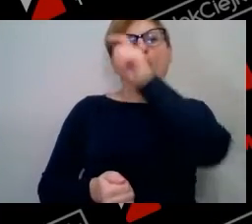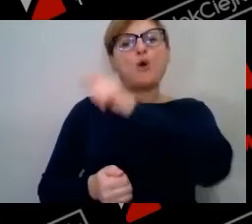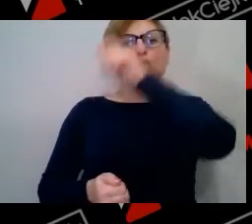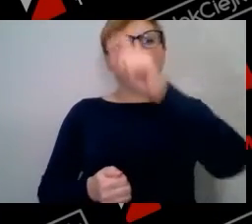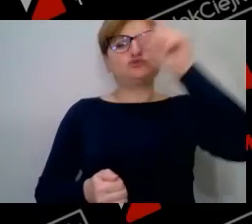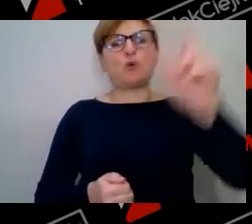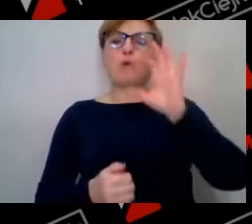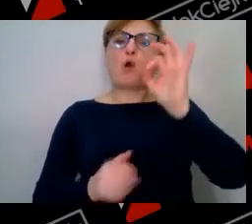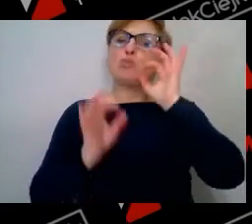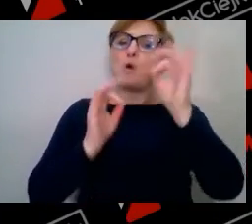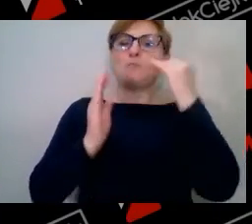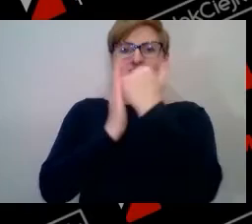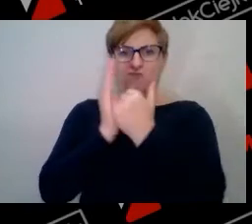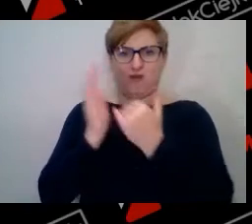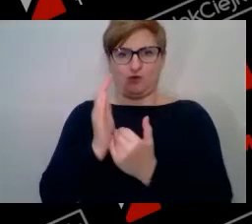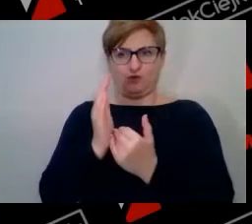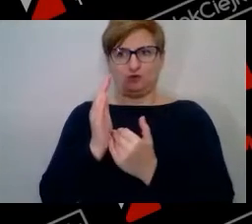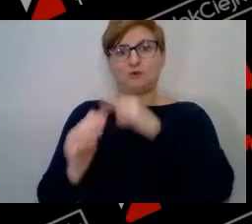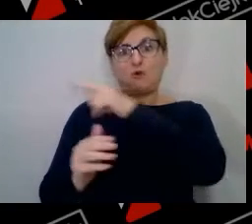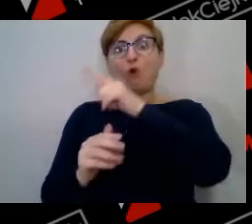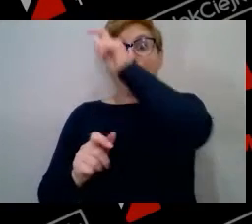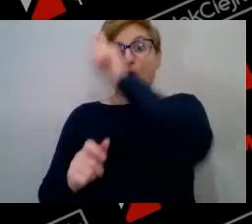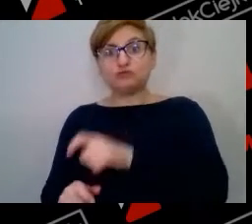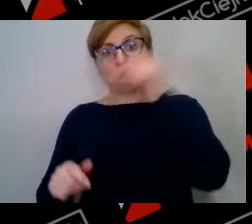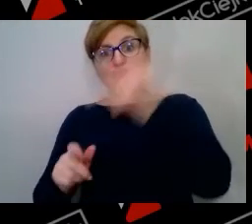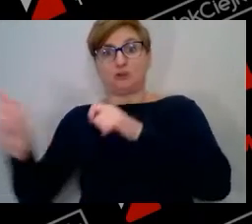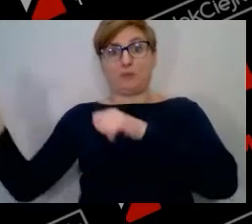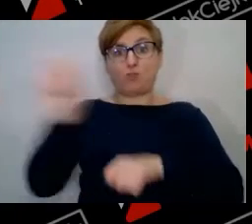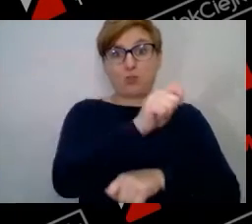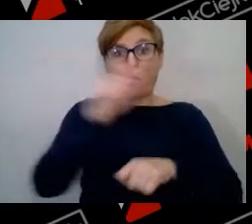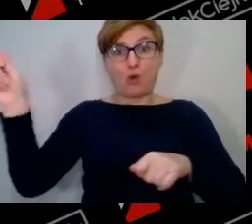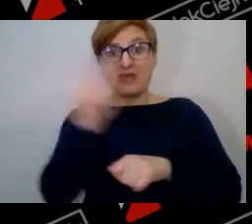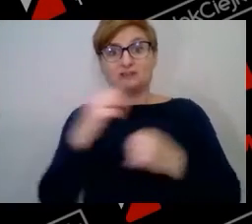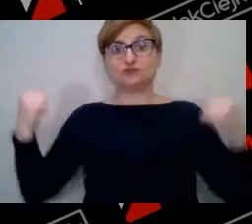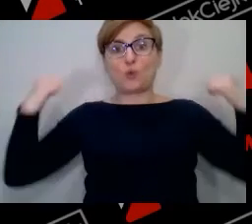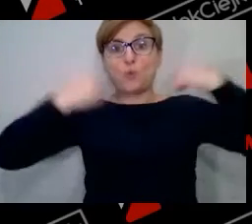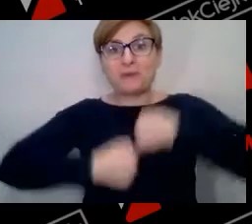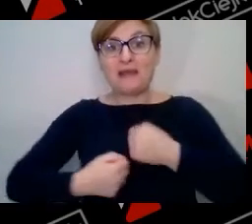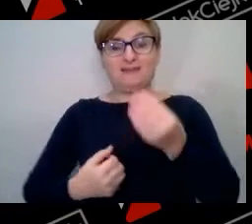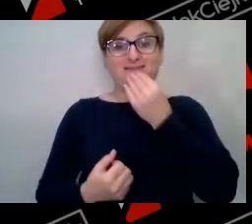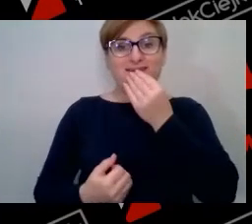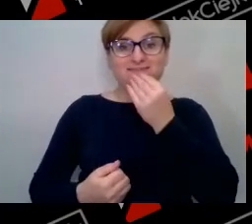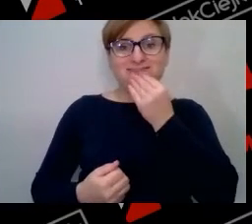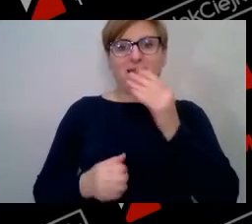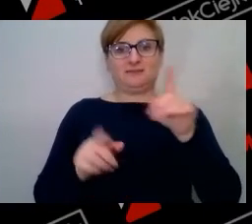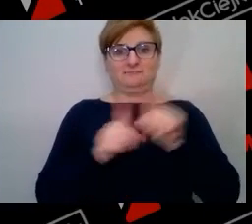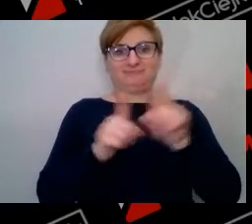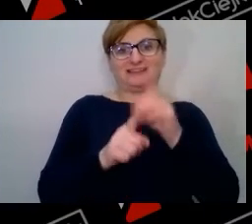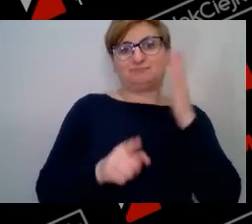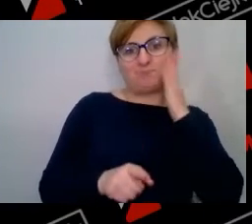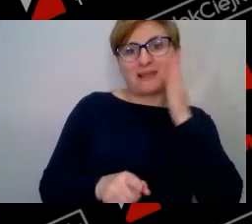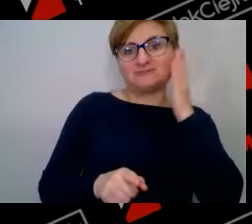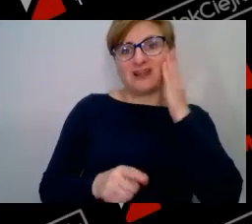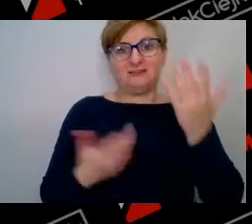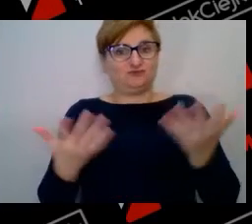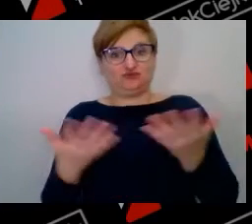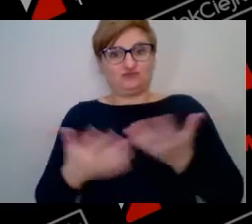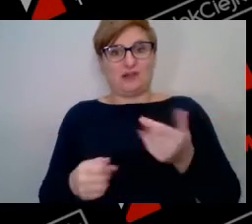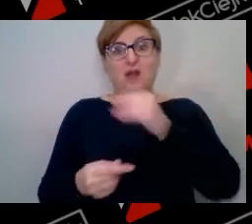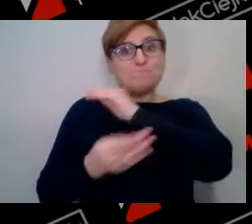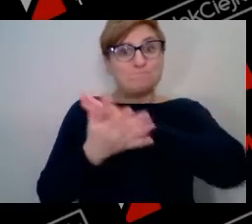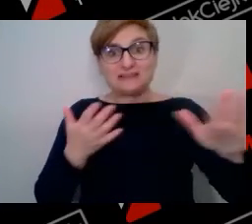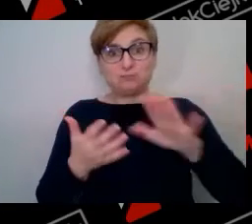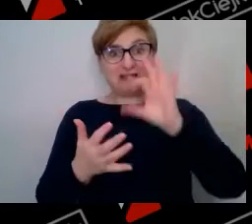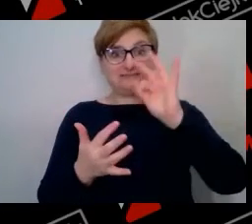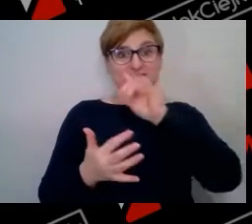się z kosztami dojazdu, ubioru, wyżywienia, miejsca zamieszkania. Bezpłatne praktyki i staże są jawną